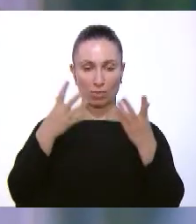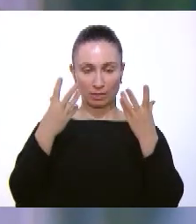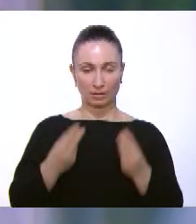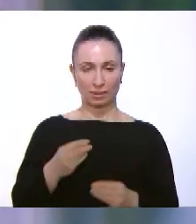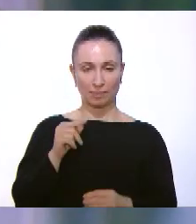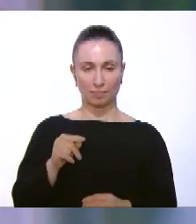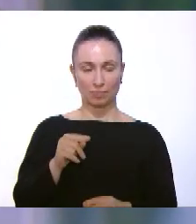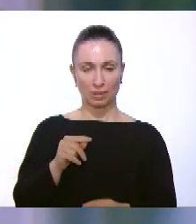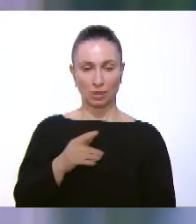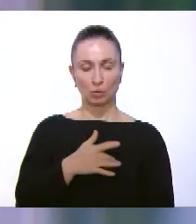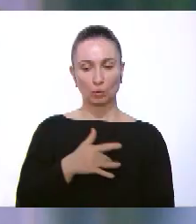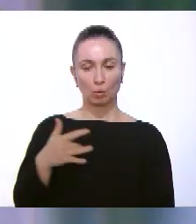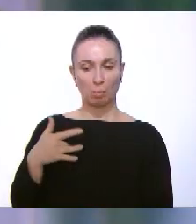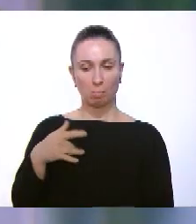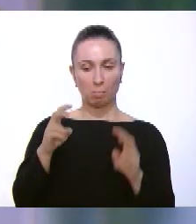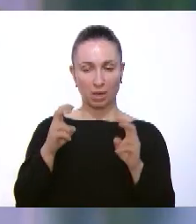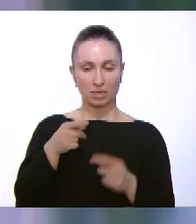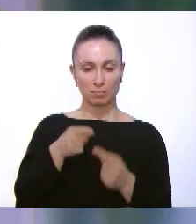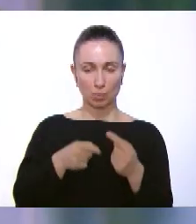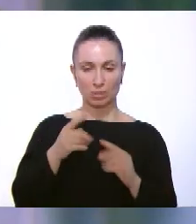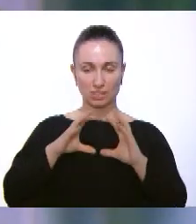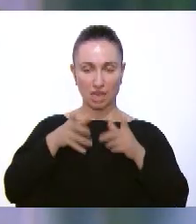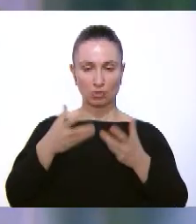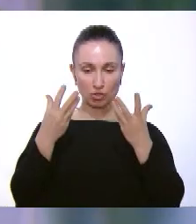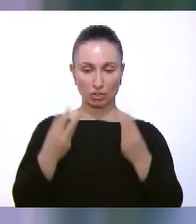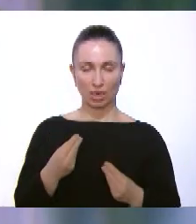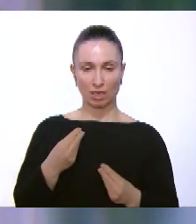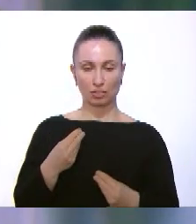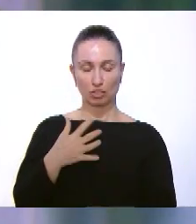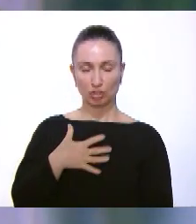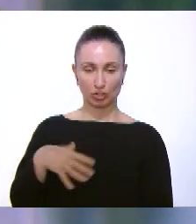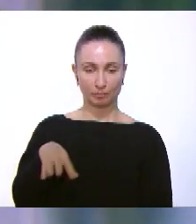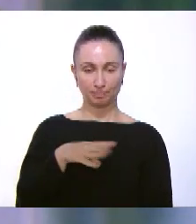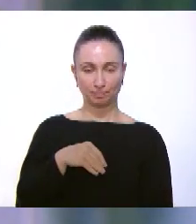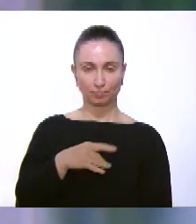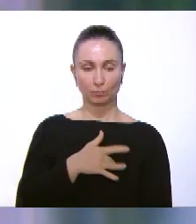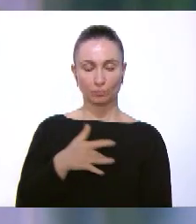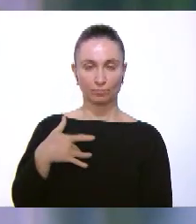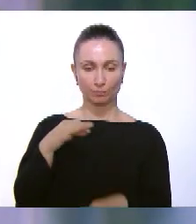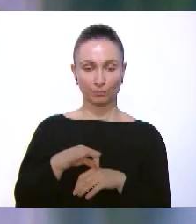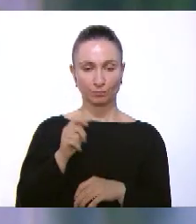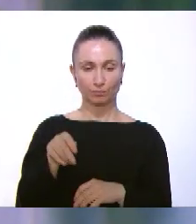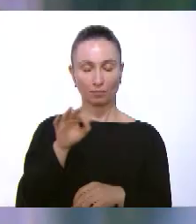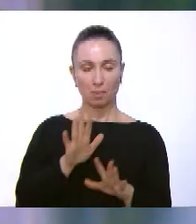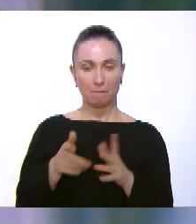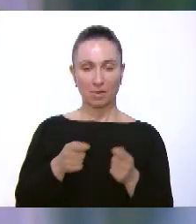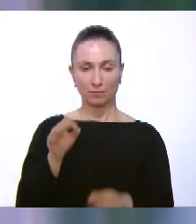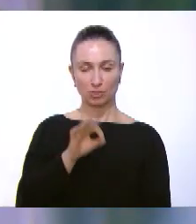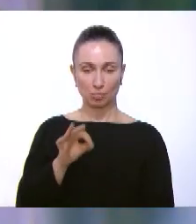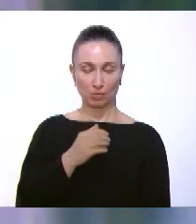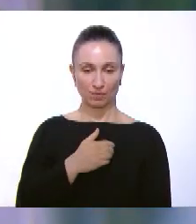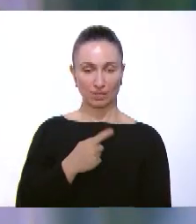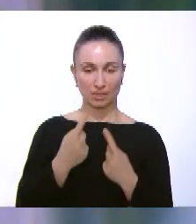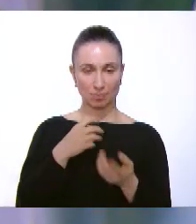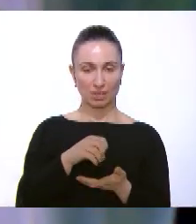უბრალოდ ტუბერკულოზთან ბრძოლის საერთაშორისო დღეს, ჩვენ ტუბერკულოზის დიაგნოსტიკისა და მართვის შესახებ გვინდა